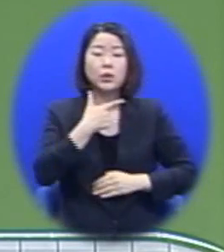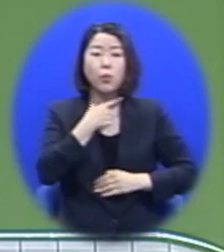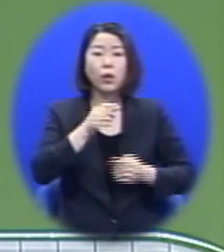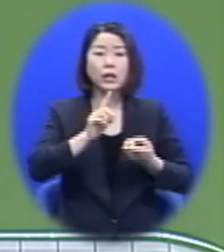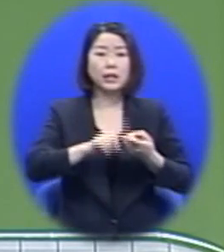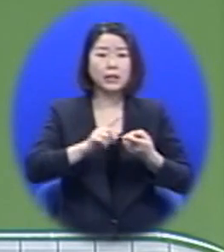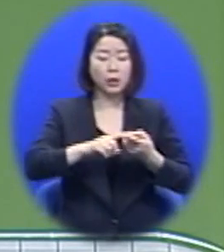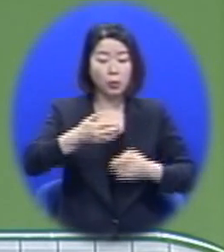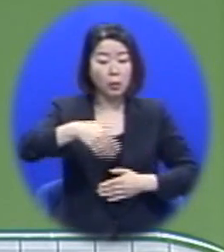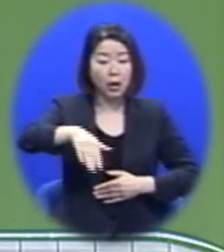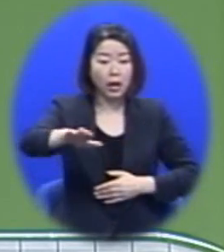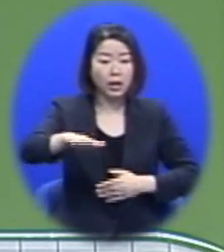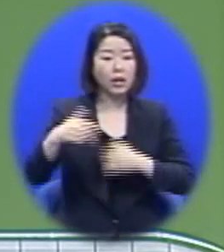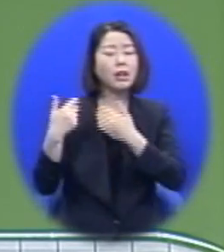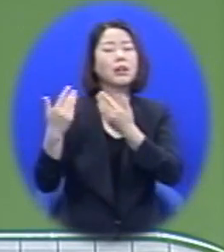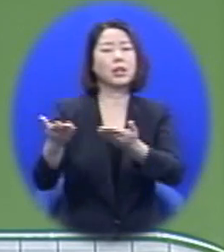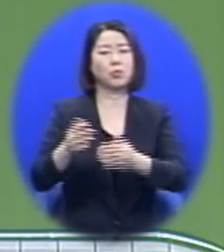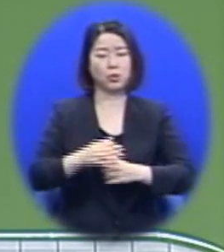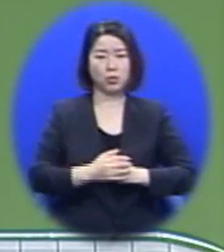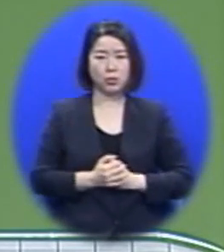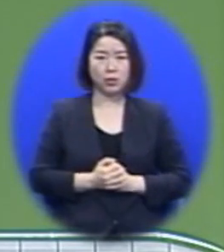원하는 대로 가게 하였다.